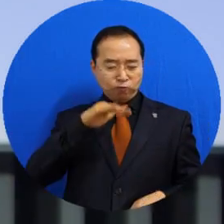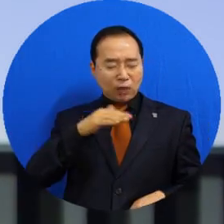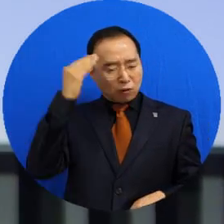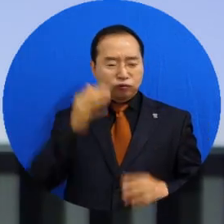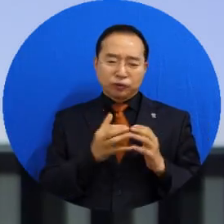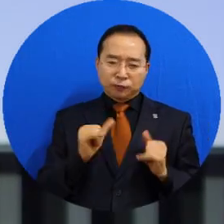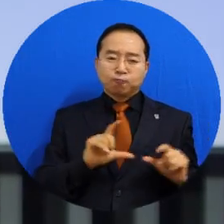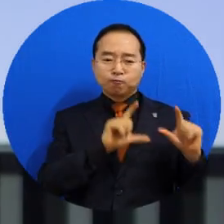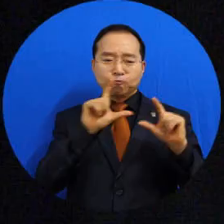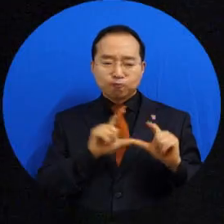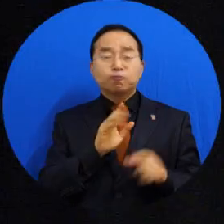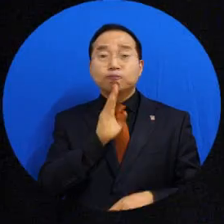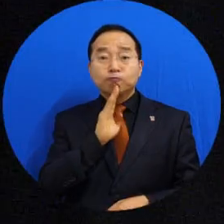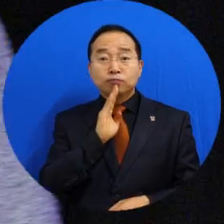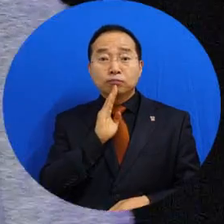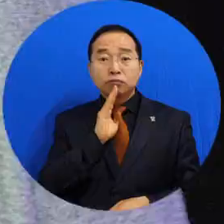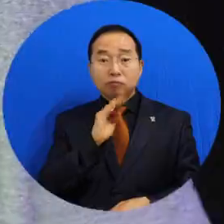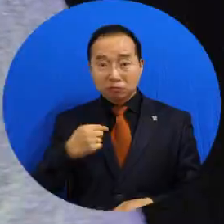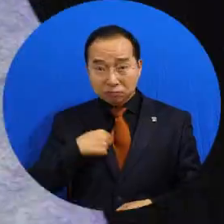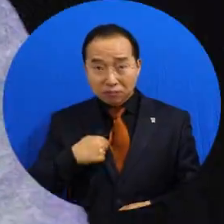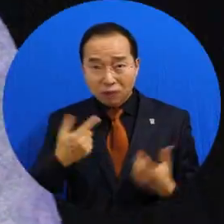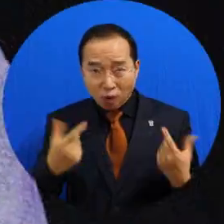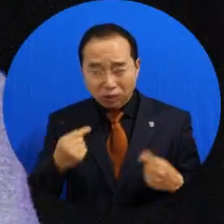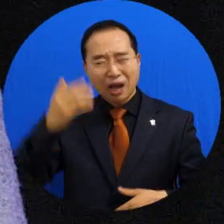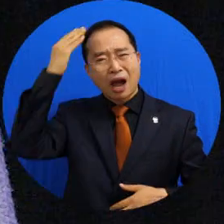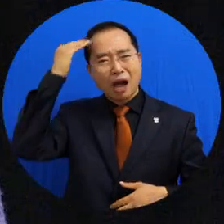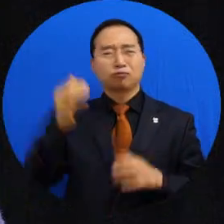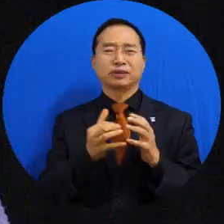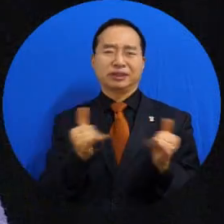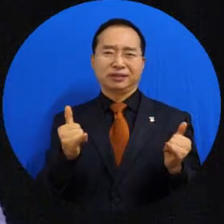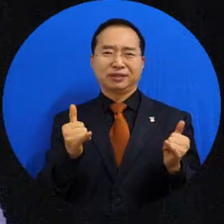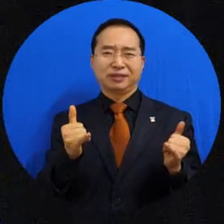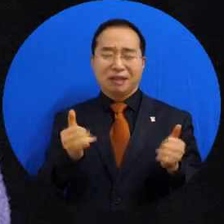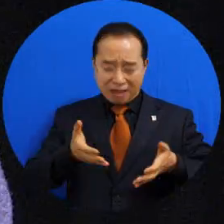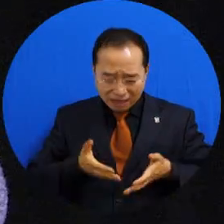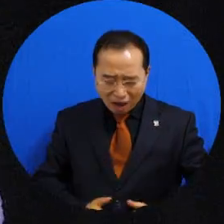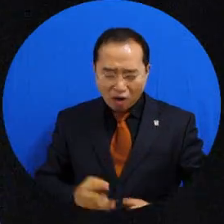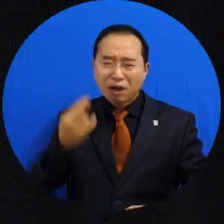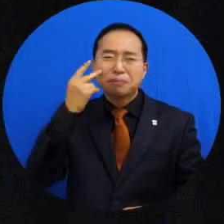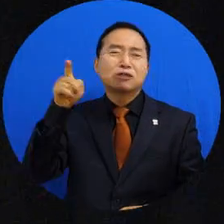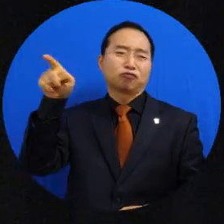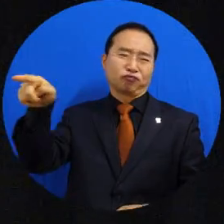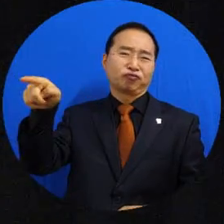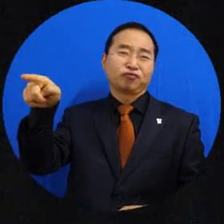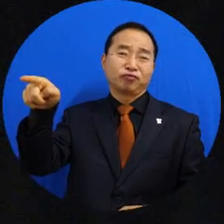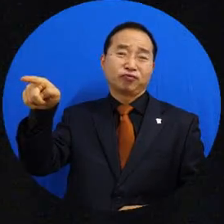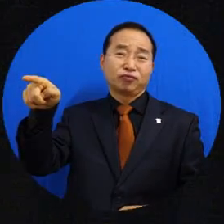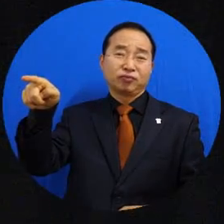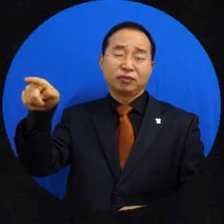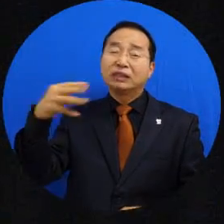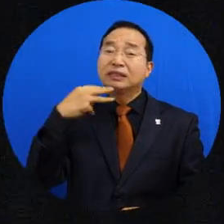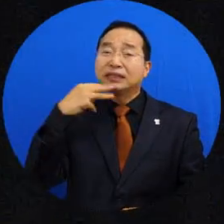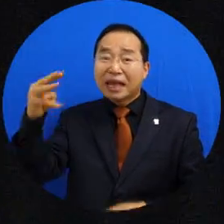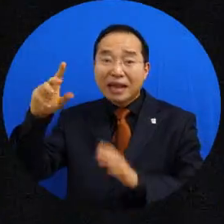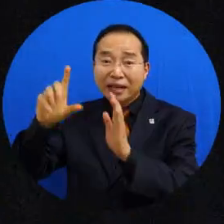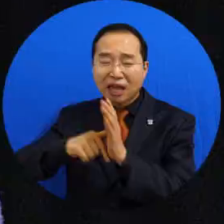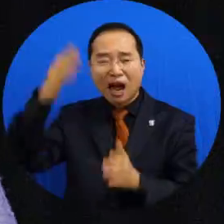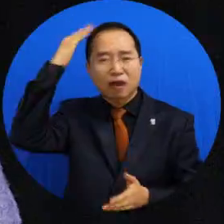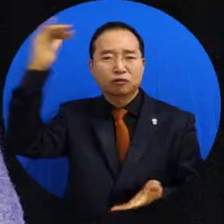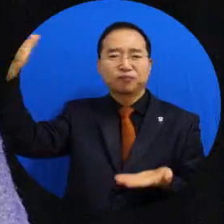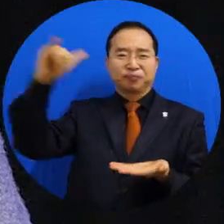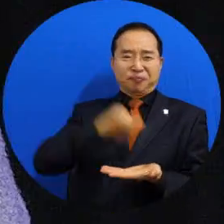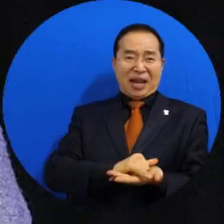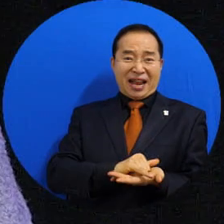한국인으로 살아가실 거예요. 그렇죠? 저 역시 한국인이었어요. 저 역시 저는 미국에서 태어나긴 했는데 제가 만 3살 때